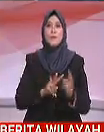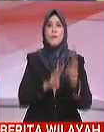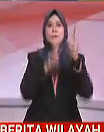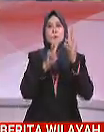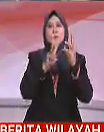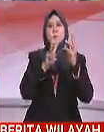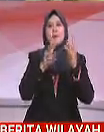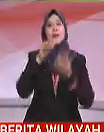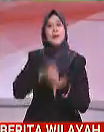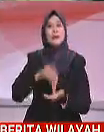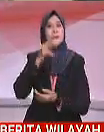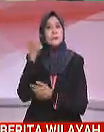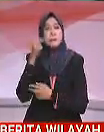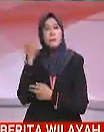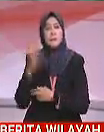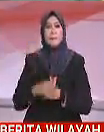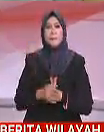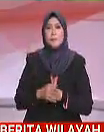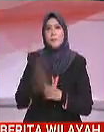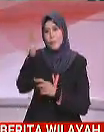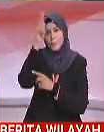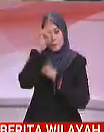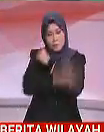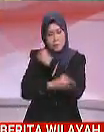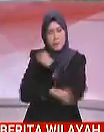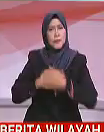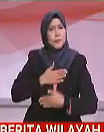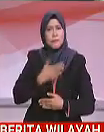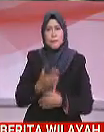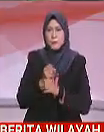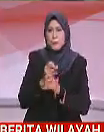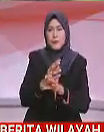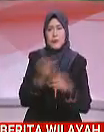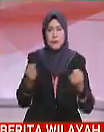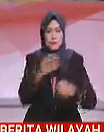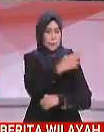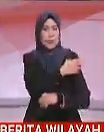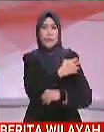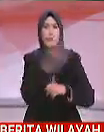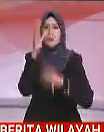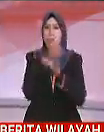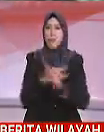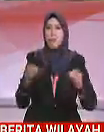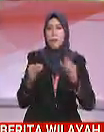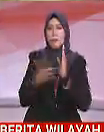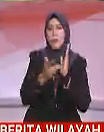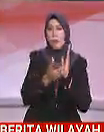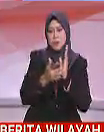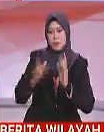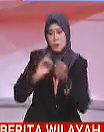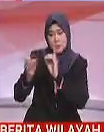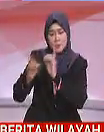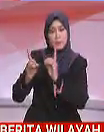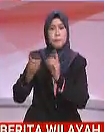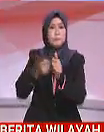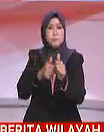Bapa Malaysia di Kuching. Tambahnya, Kerajaan Negeri komited memperkasakan Sarawak dalam bidang teknologi digital agar